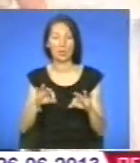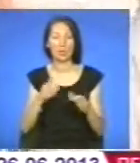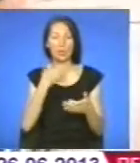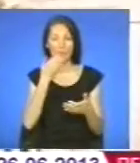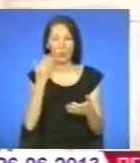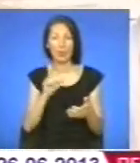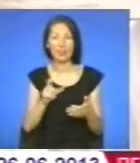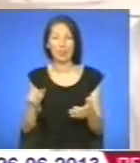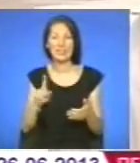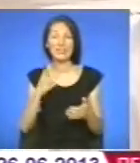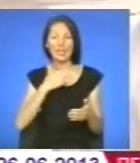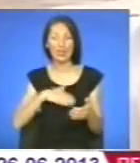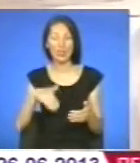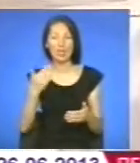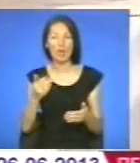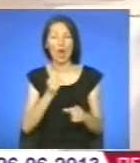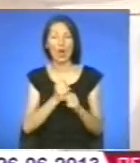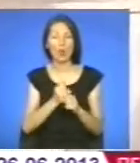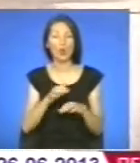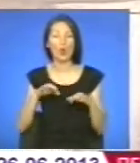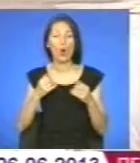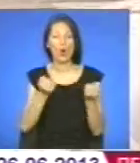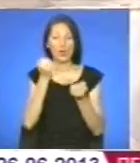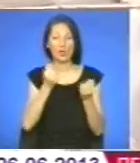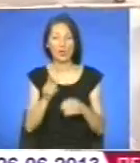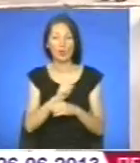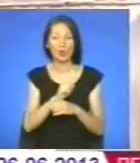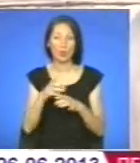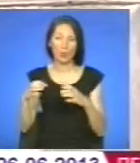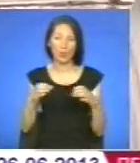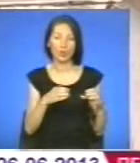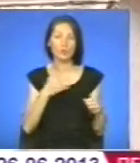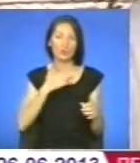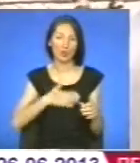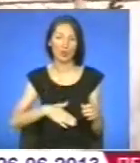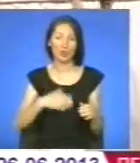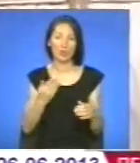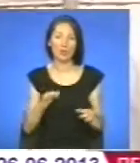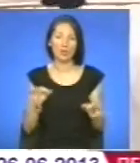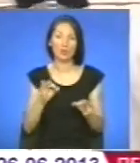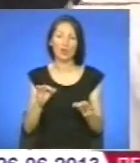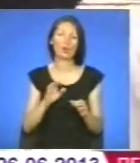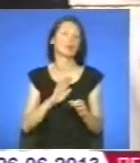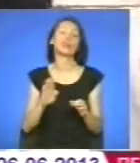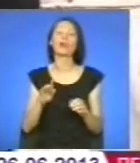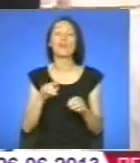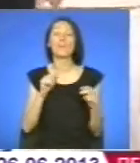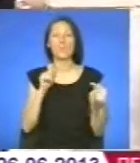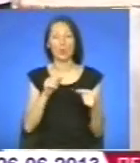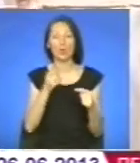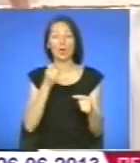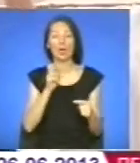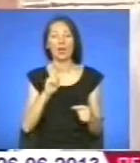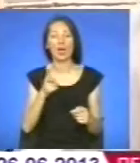Чи задоволені ви роботою водіїв тернопільських маршруток? А, тернопільські задоволені, вони нічого не возражають, як